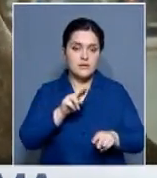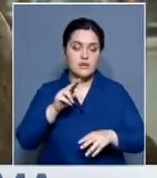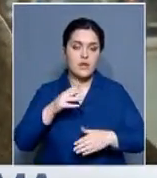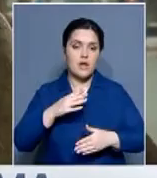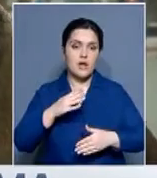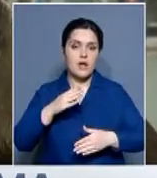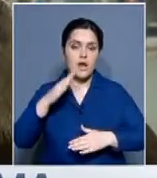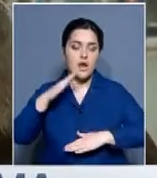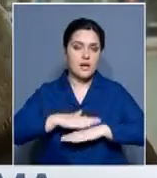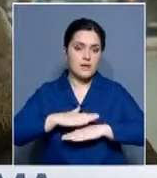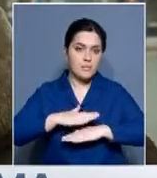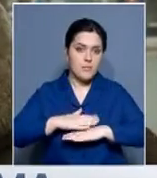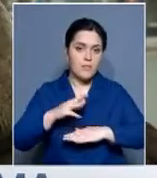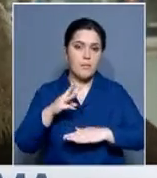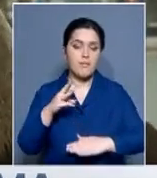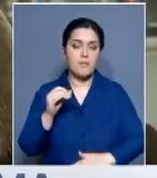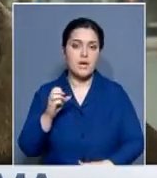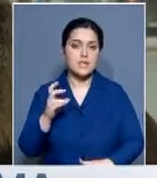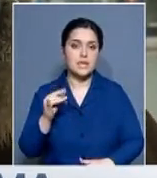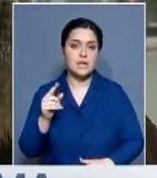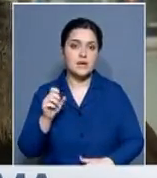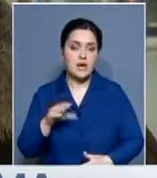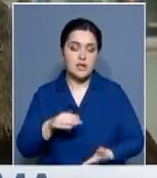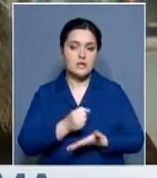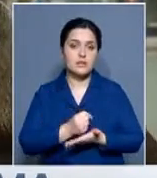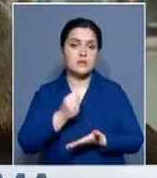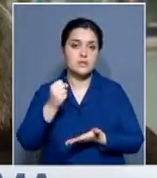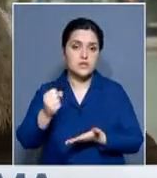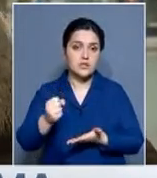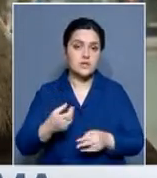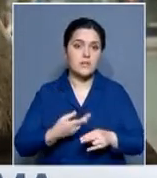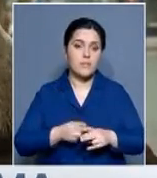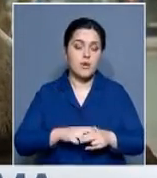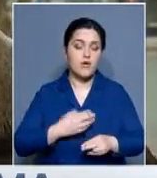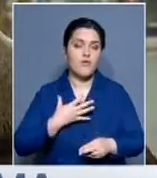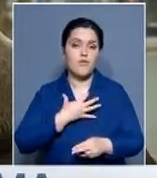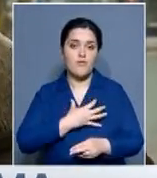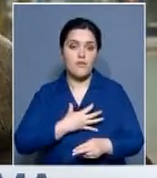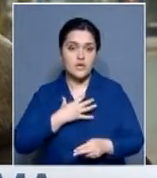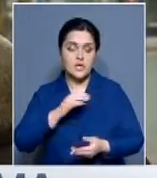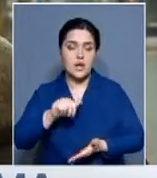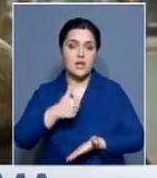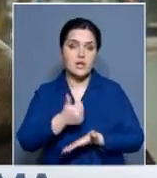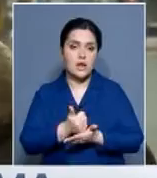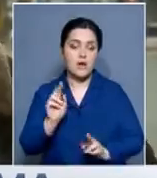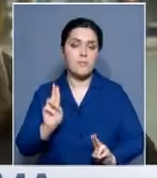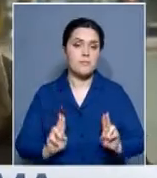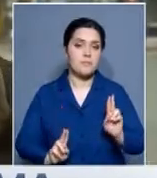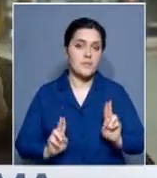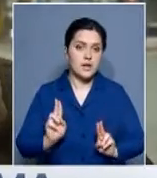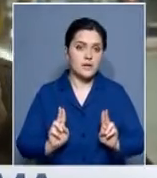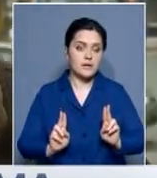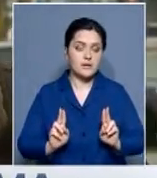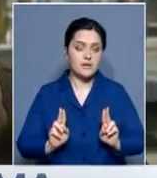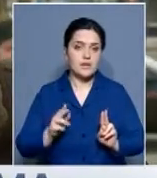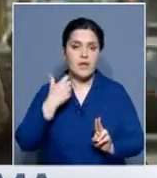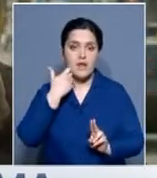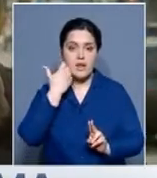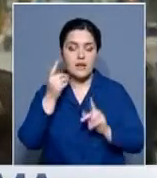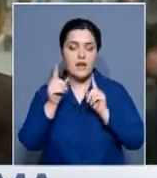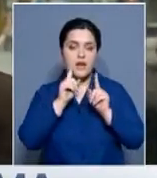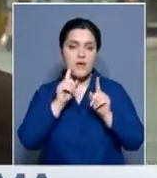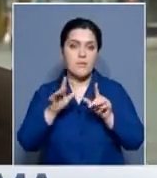акиматы, маслихаты, назначения будут. Вот один из важнейших базовых принципов – это когда